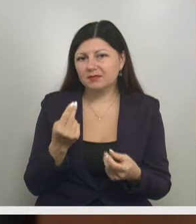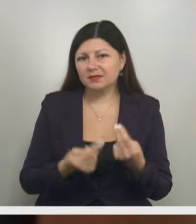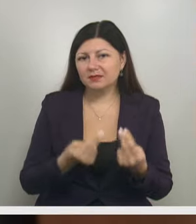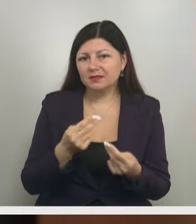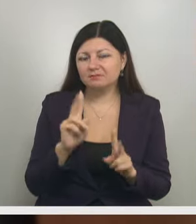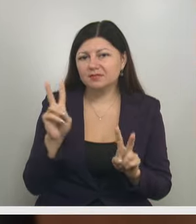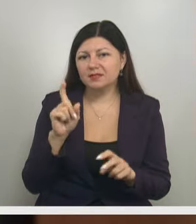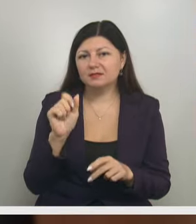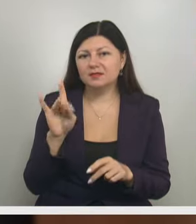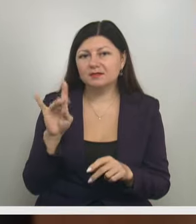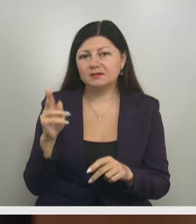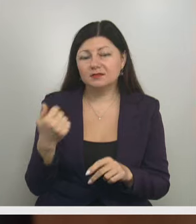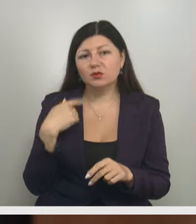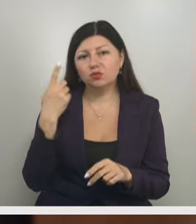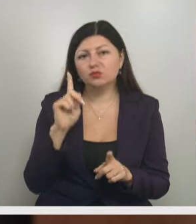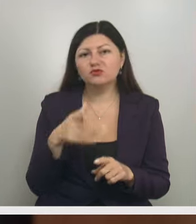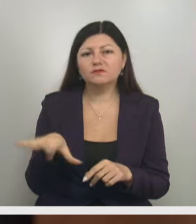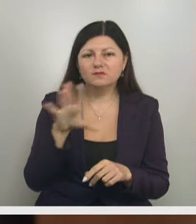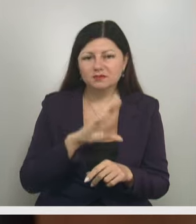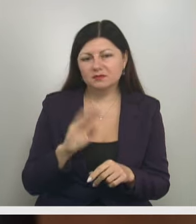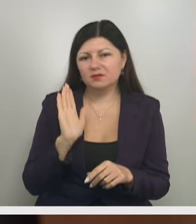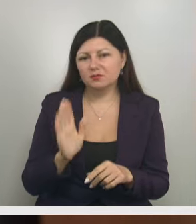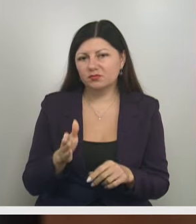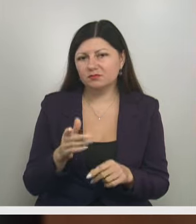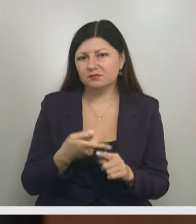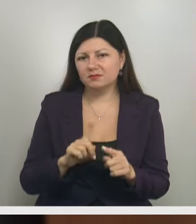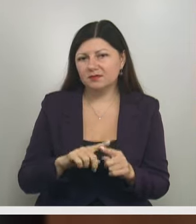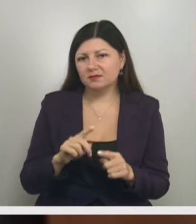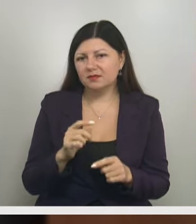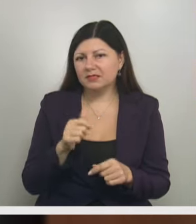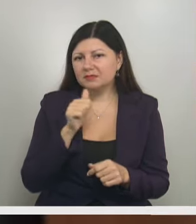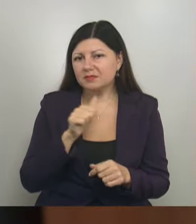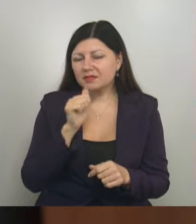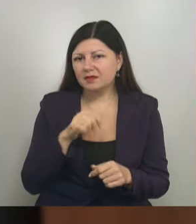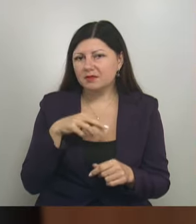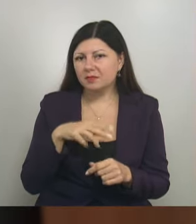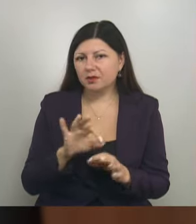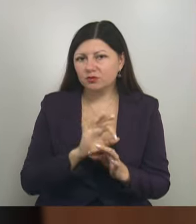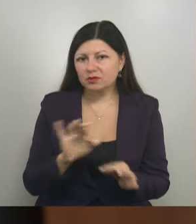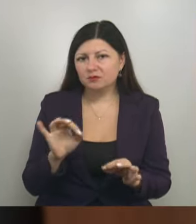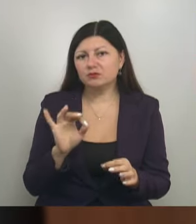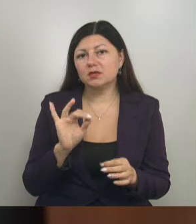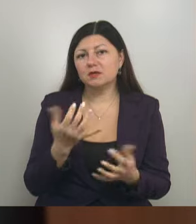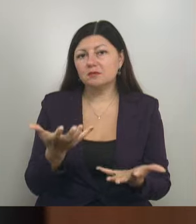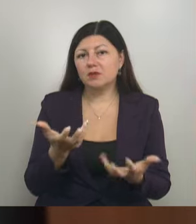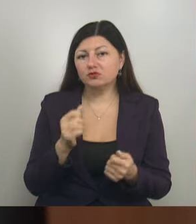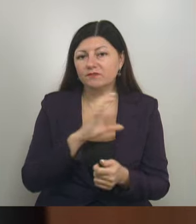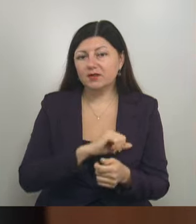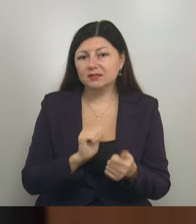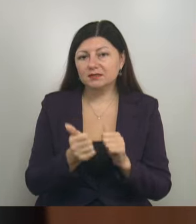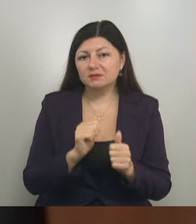из вас пройдет достойно эти испытания и в конце этой смены получит и сертификат на форму, и